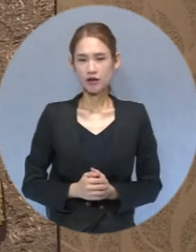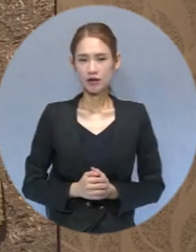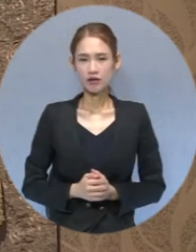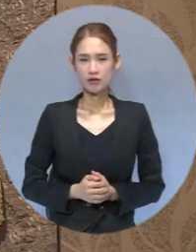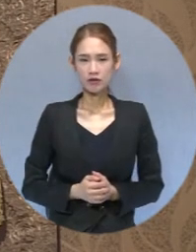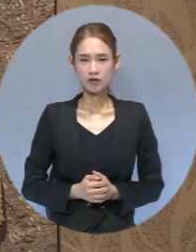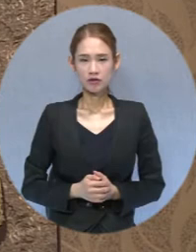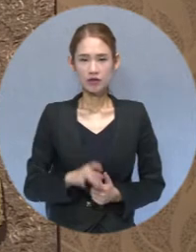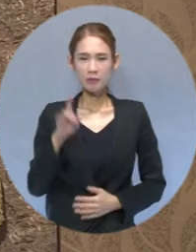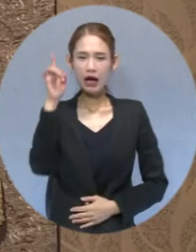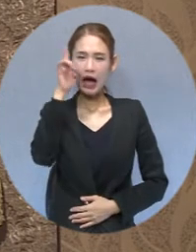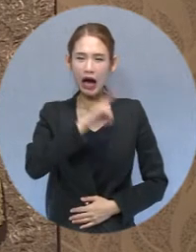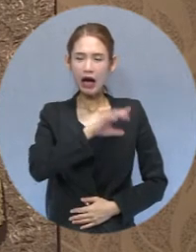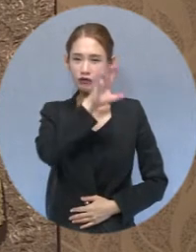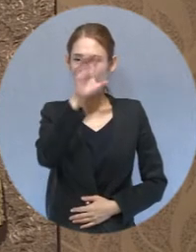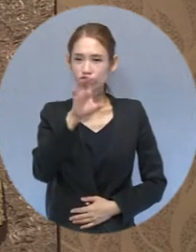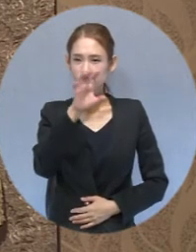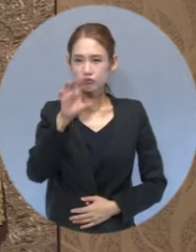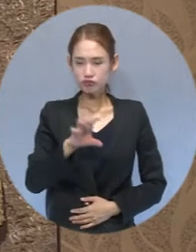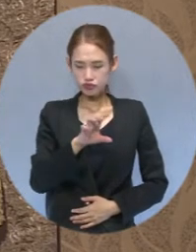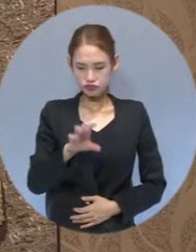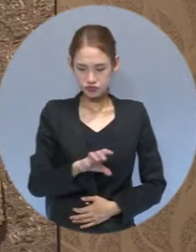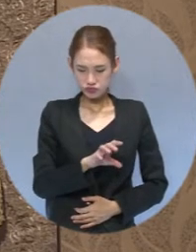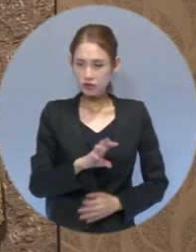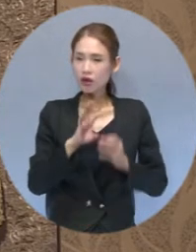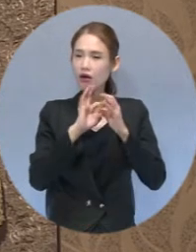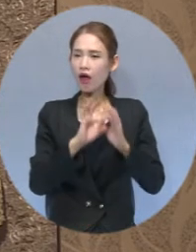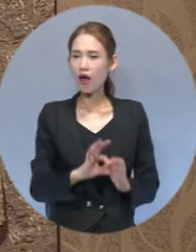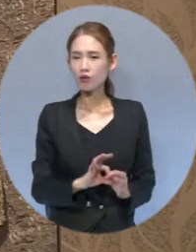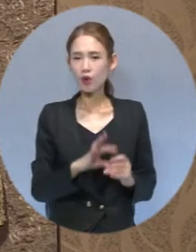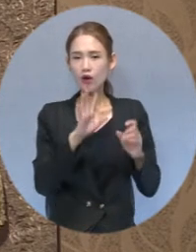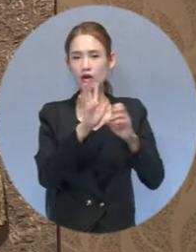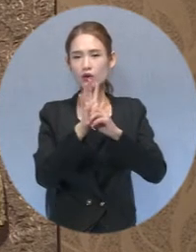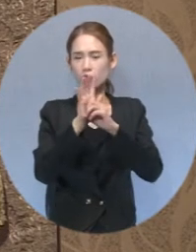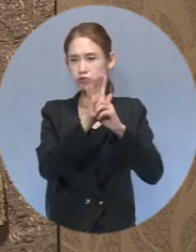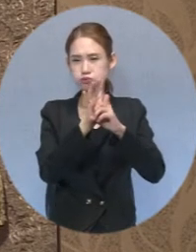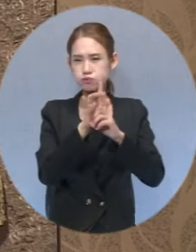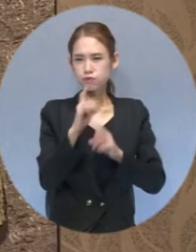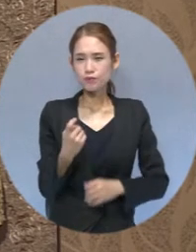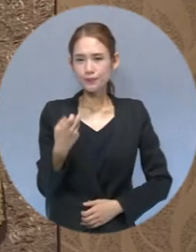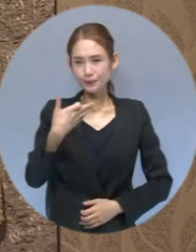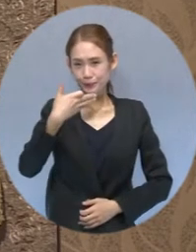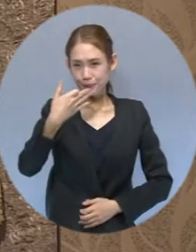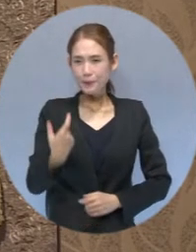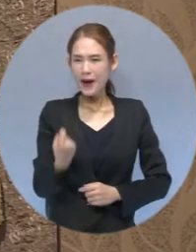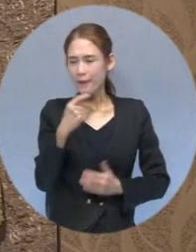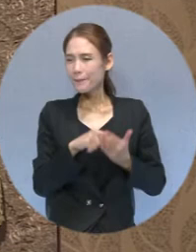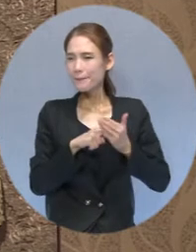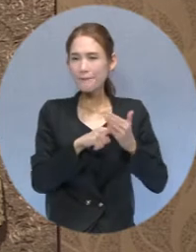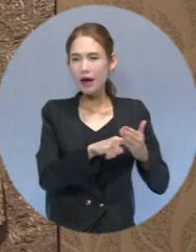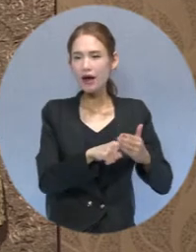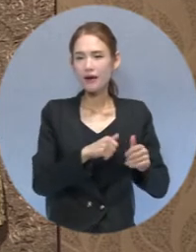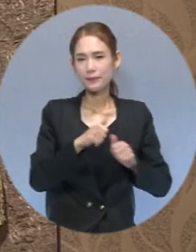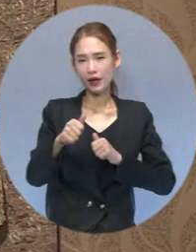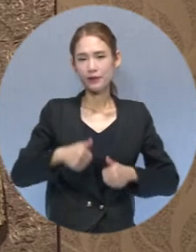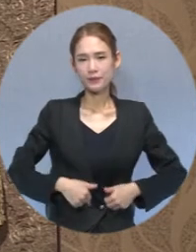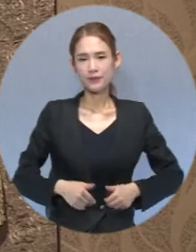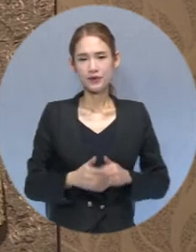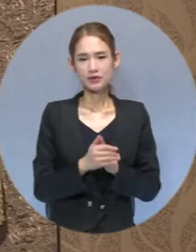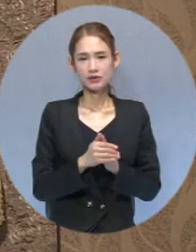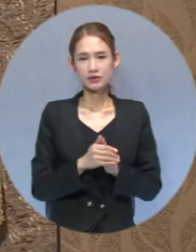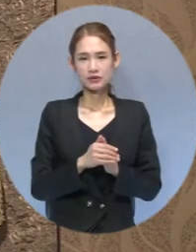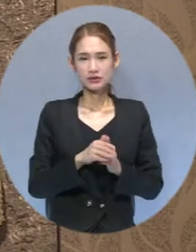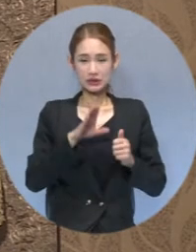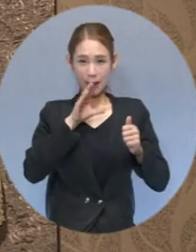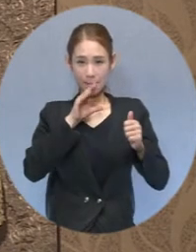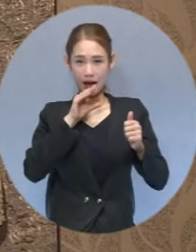그러니까 악순환에 지금 계속해서 이어지고 있는데 이제 코로나19를 빨리 극복을 해야죠. 네. 저희가 방송이니까 지금 마스크를